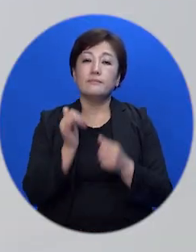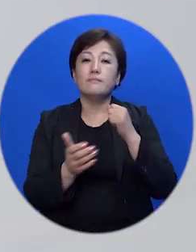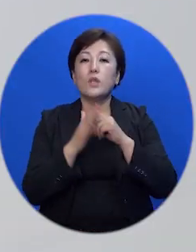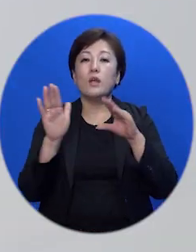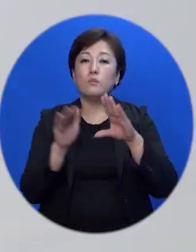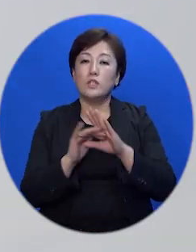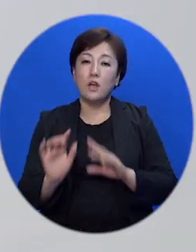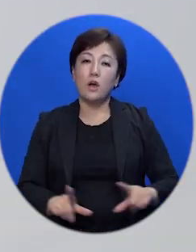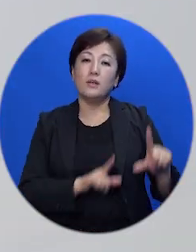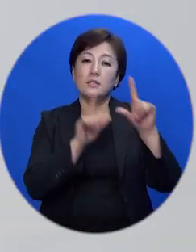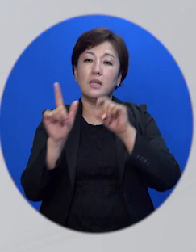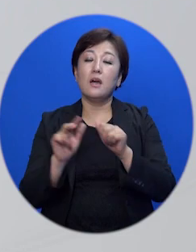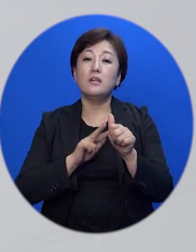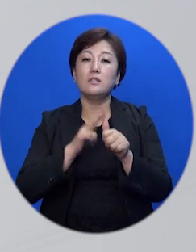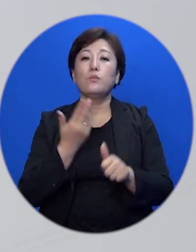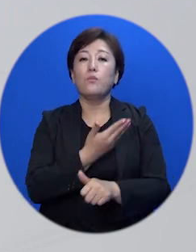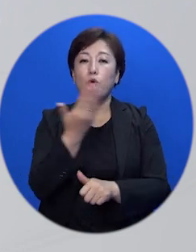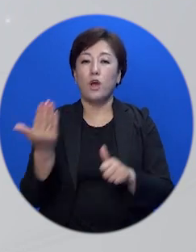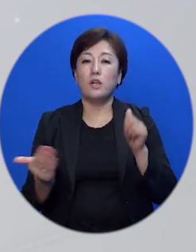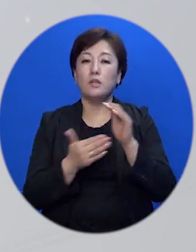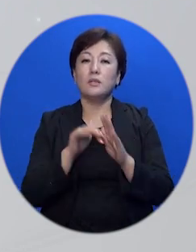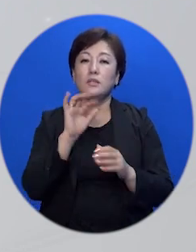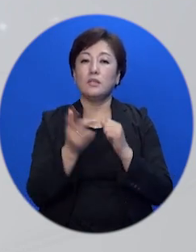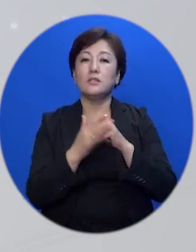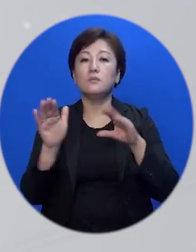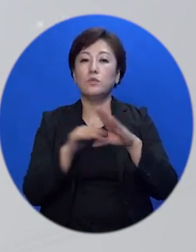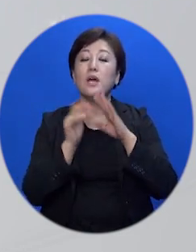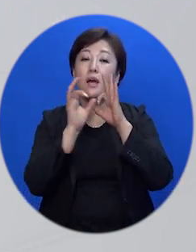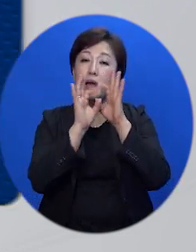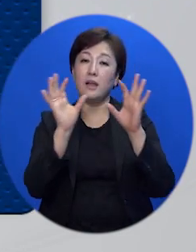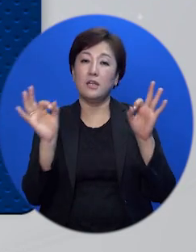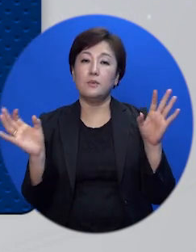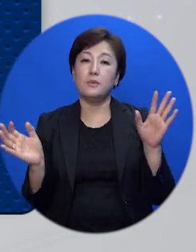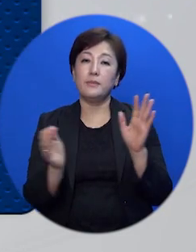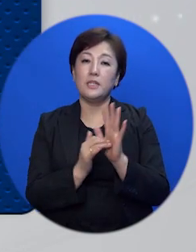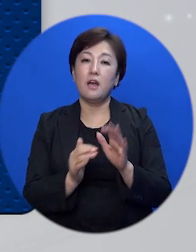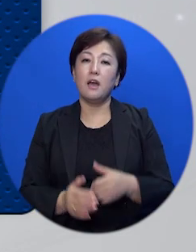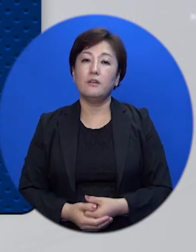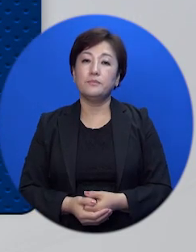울산의 문화와 생활 소식을 알려드리는 해우리 문화가 알림입니다.